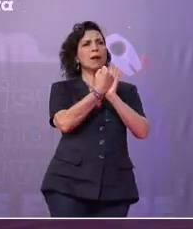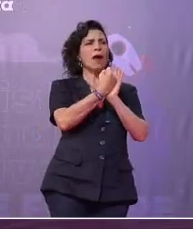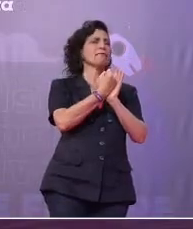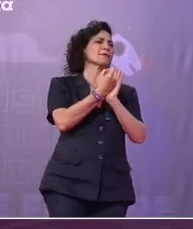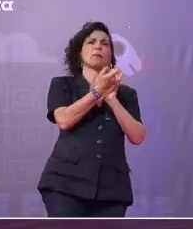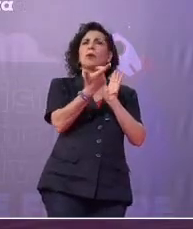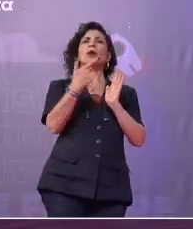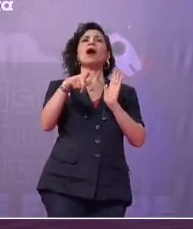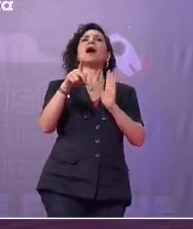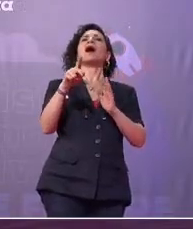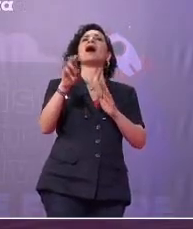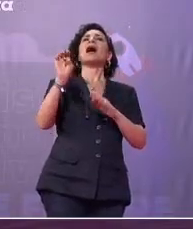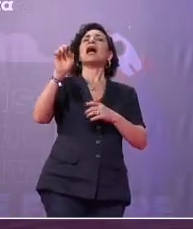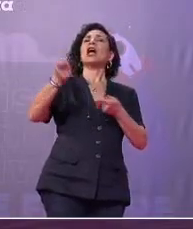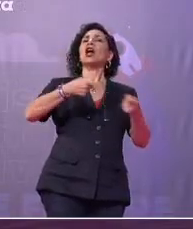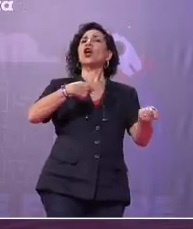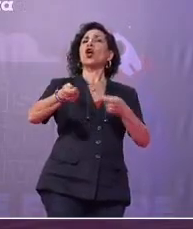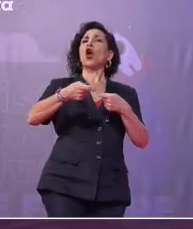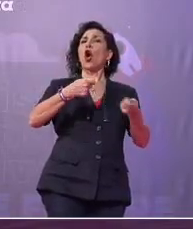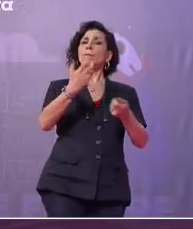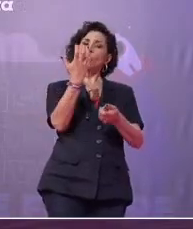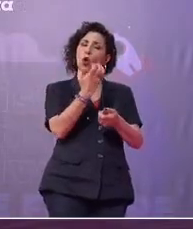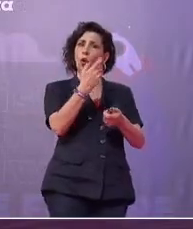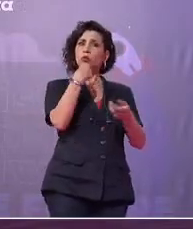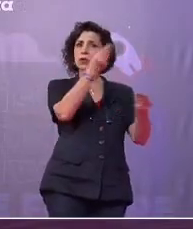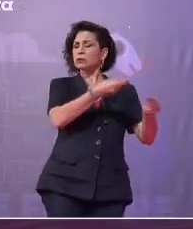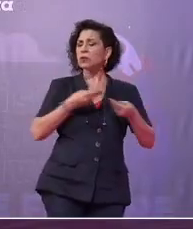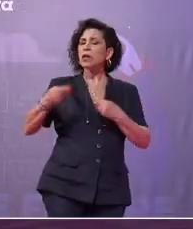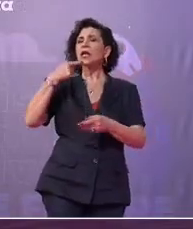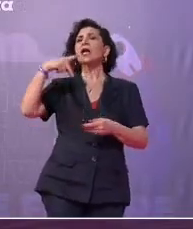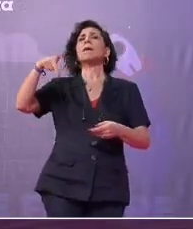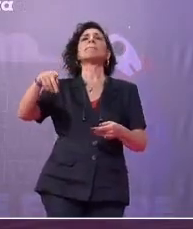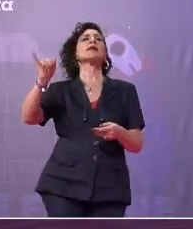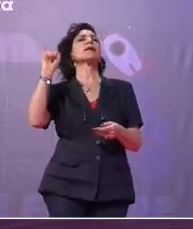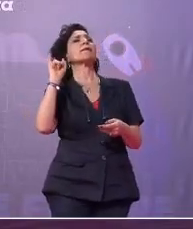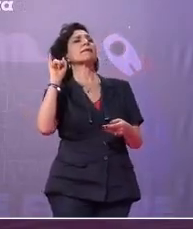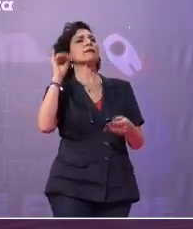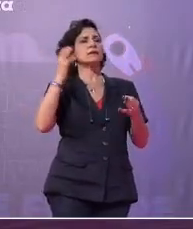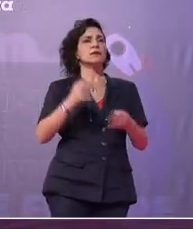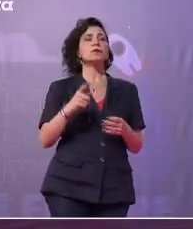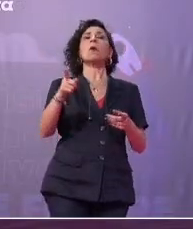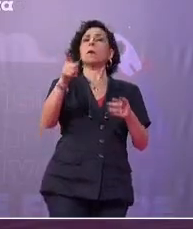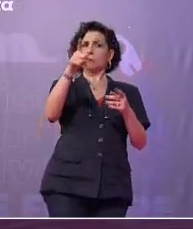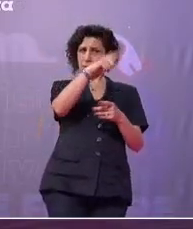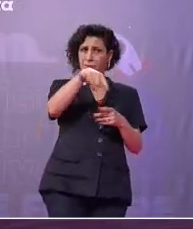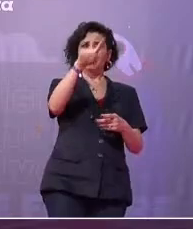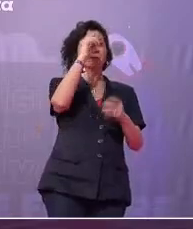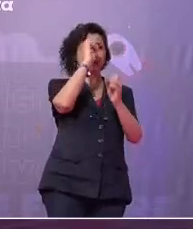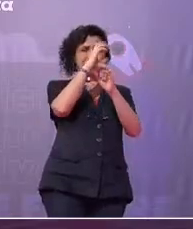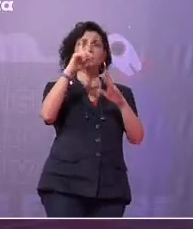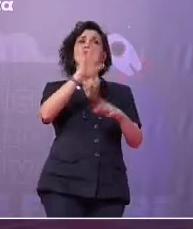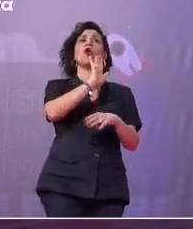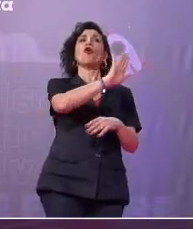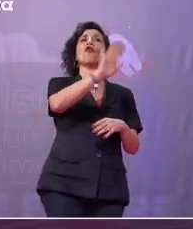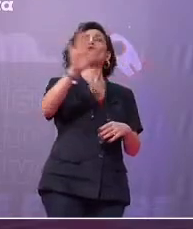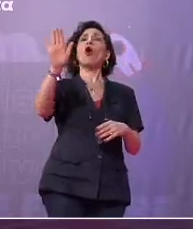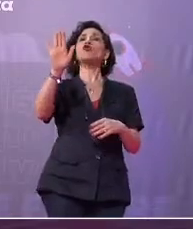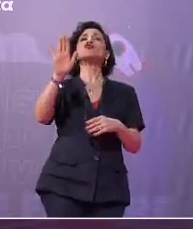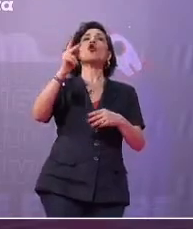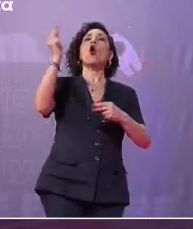contenuto sarà ceduta praticamente da api ancora Preparatevi a rivoluzionare il vostro budgeting